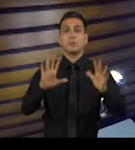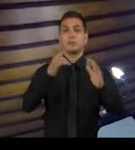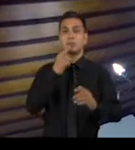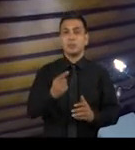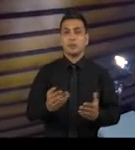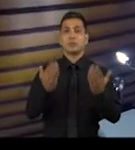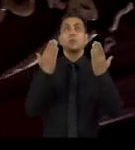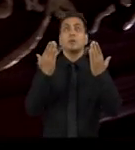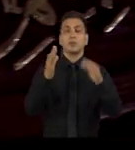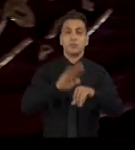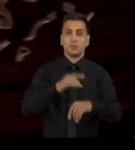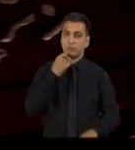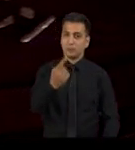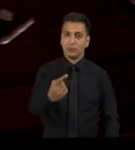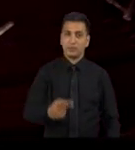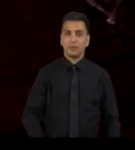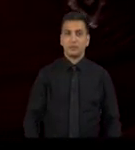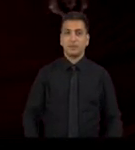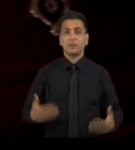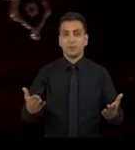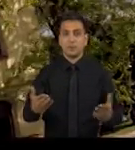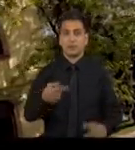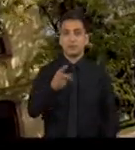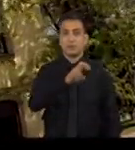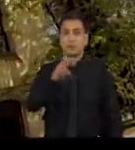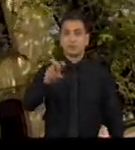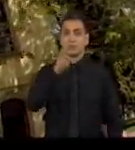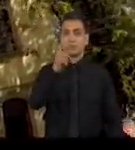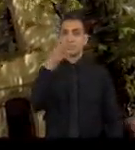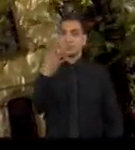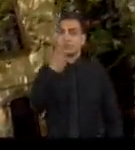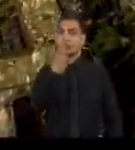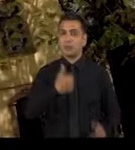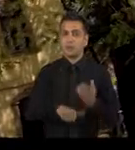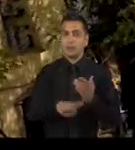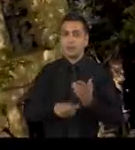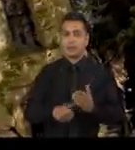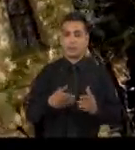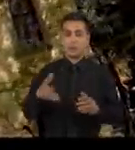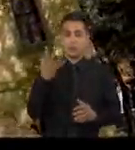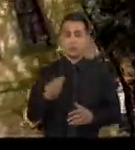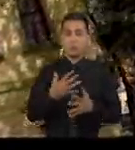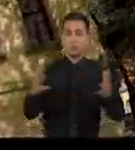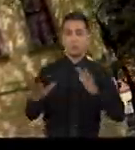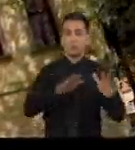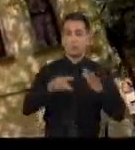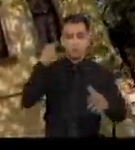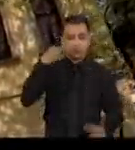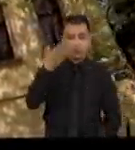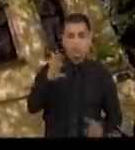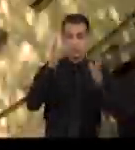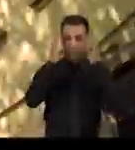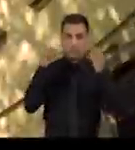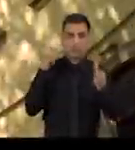yanmaz şeklinde dua ettiği de söylenir. Fakat 1894 tarihinde meydana gelen deprem sonucu